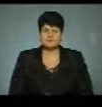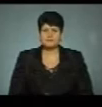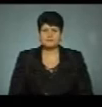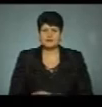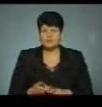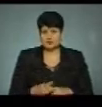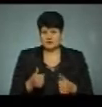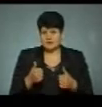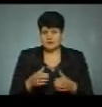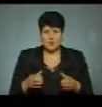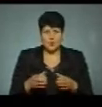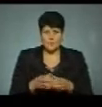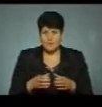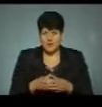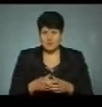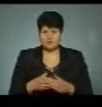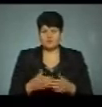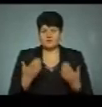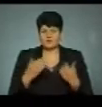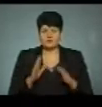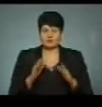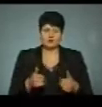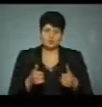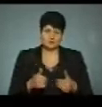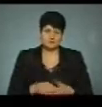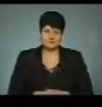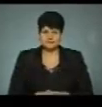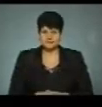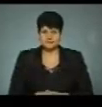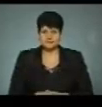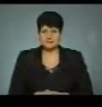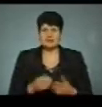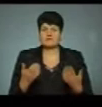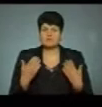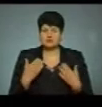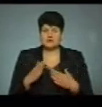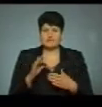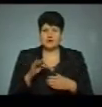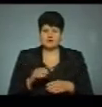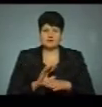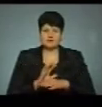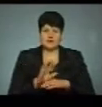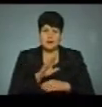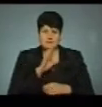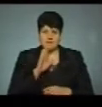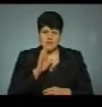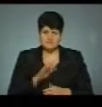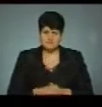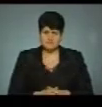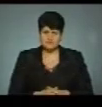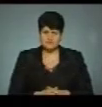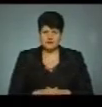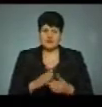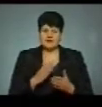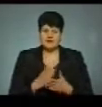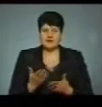Дуже класна компанія, тому відпочинок буде супер. На відпочинок Віолетту відправляє мати. Є